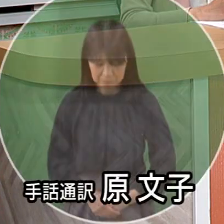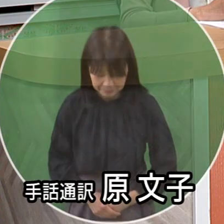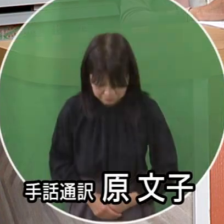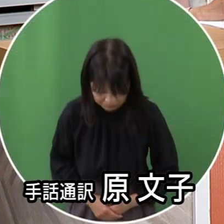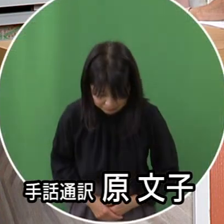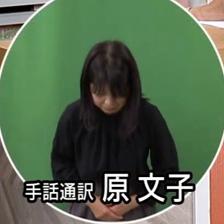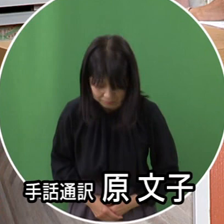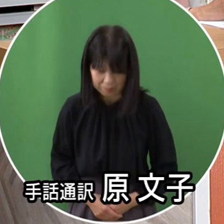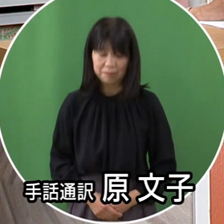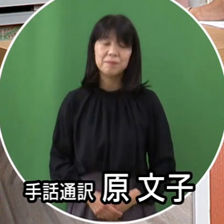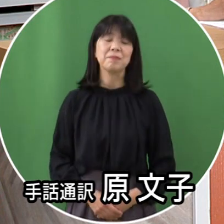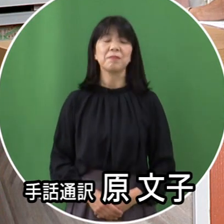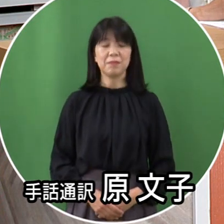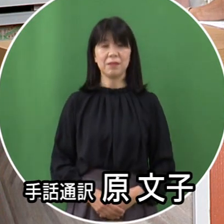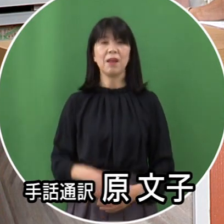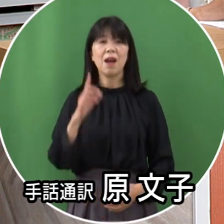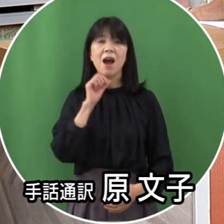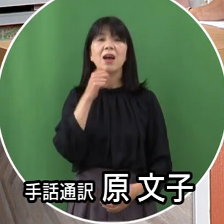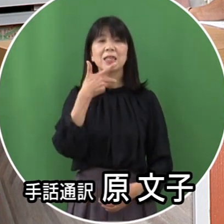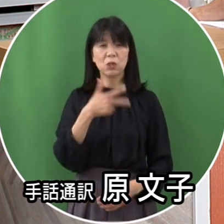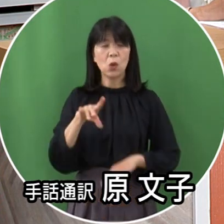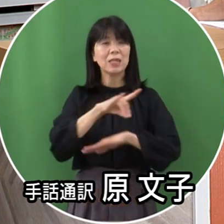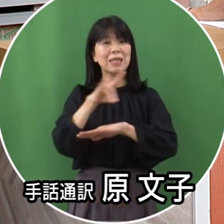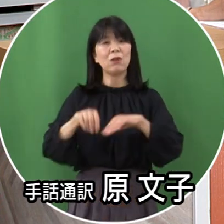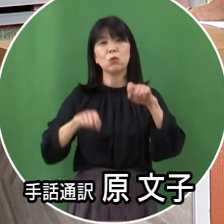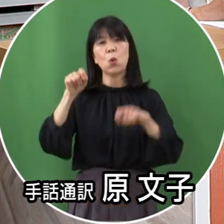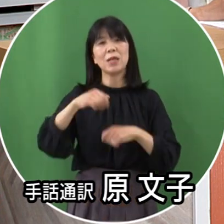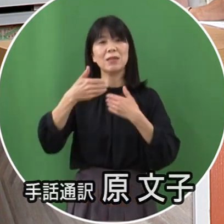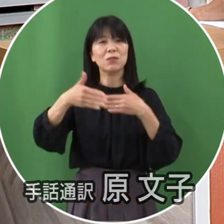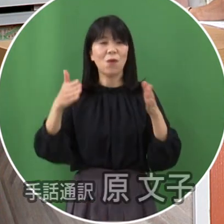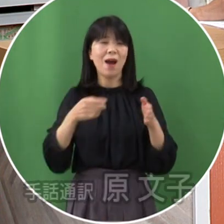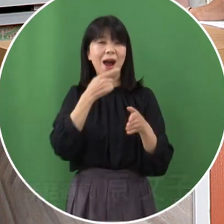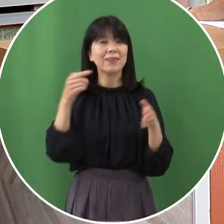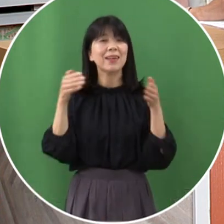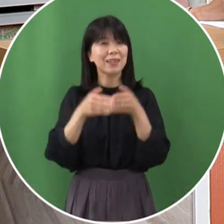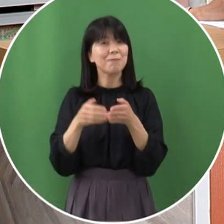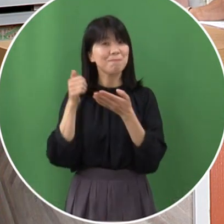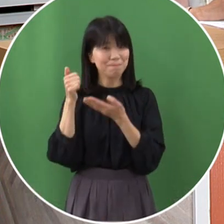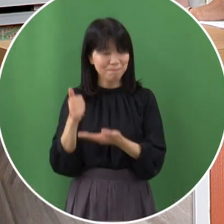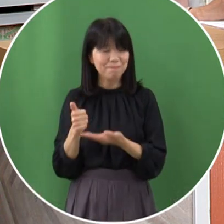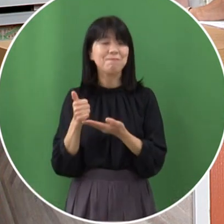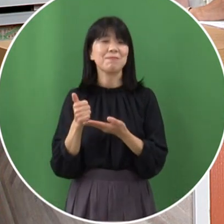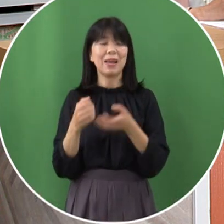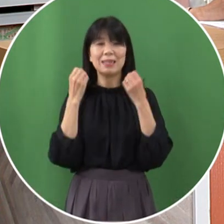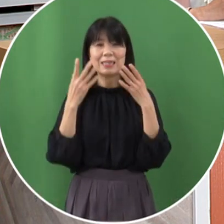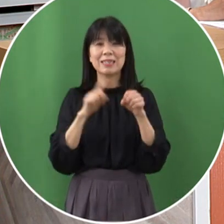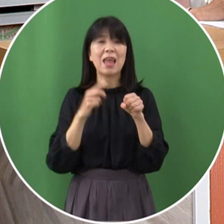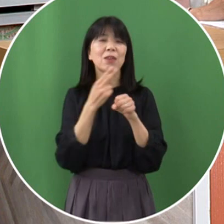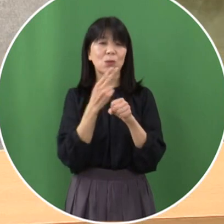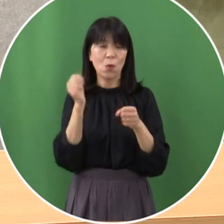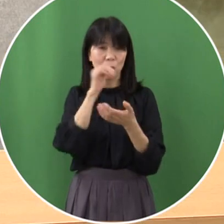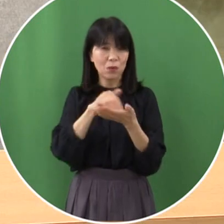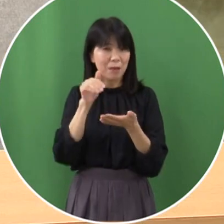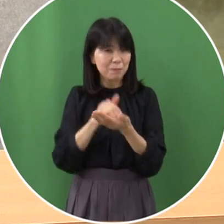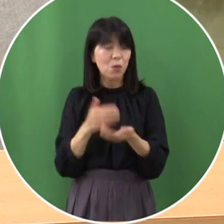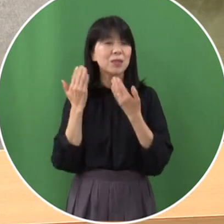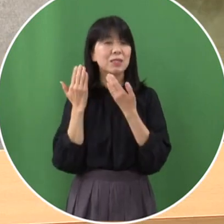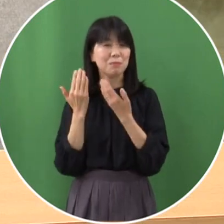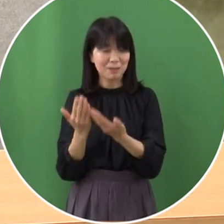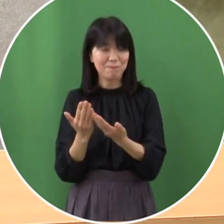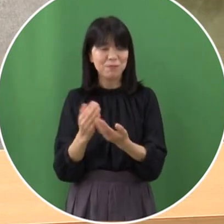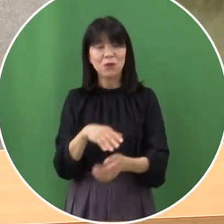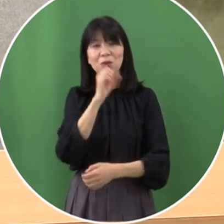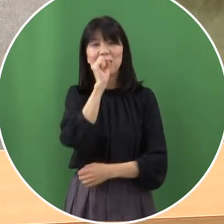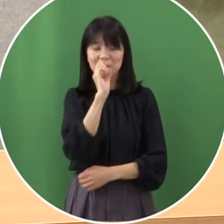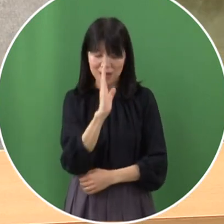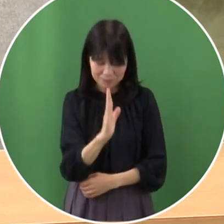ここからは明石市企画調整室の赤崎さんに明石市の新年度予算についてお話を伺います。よろしくお願いします